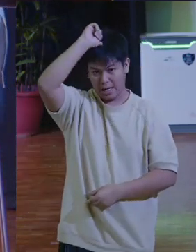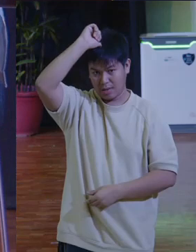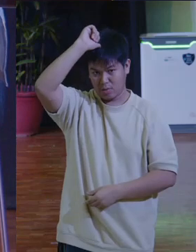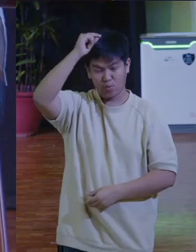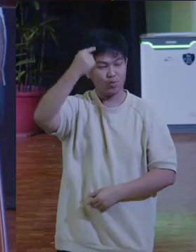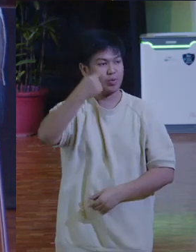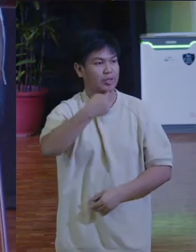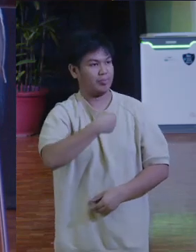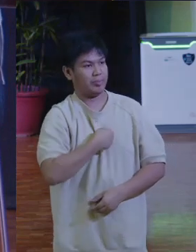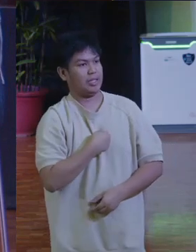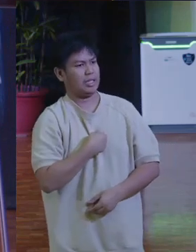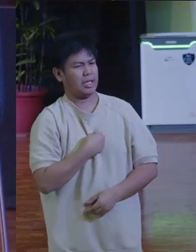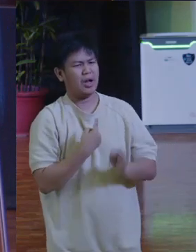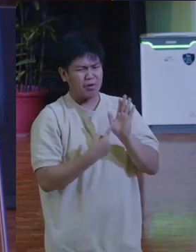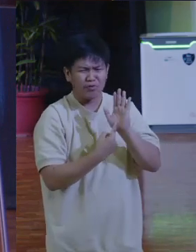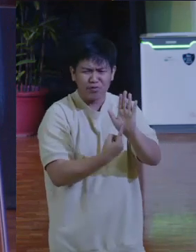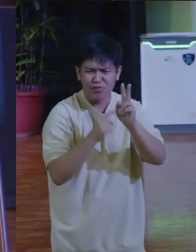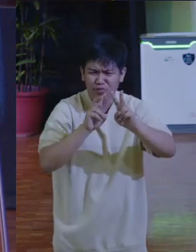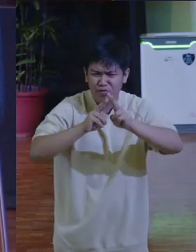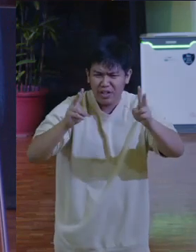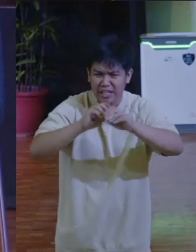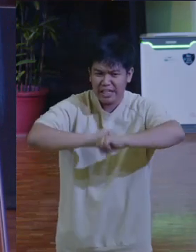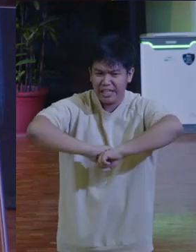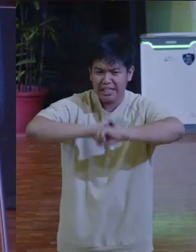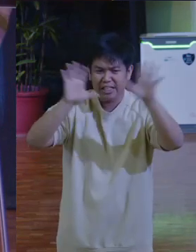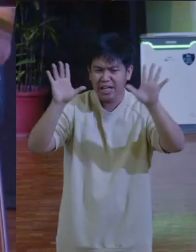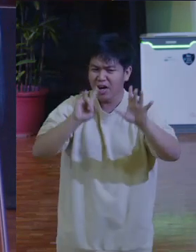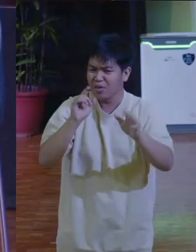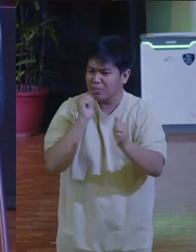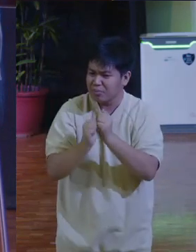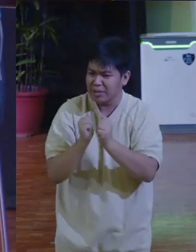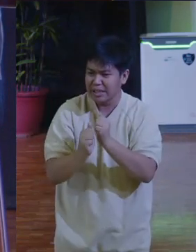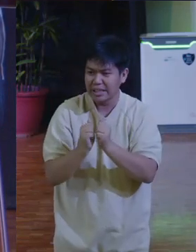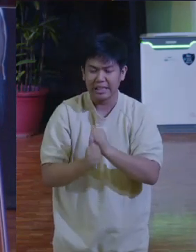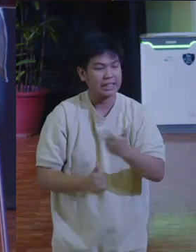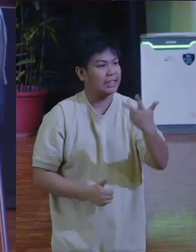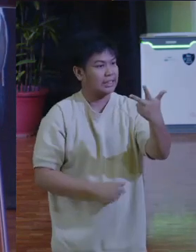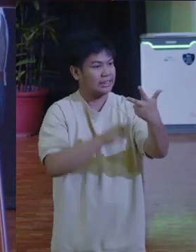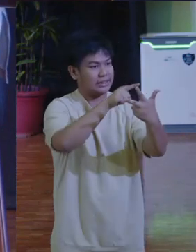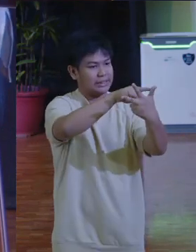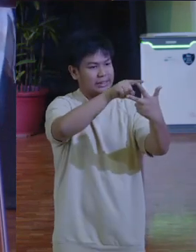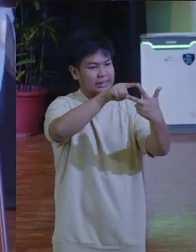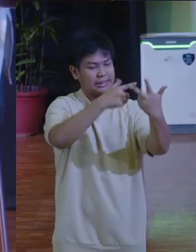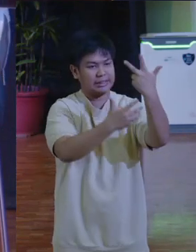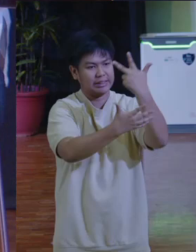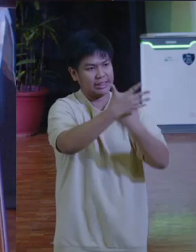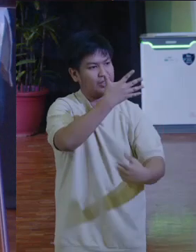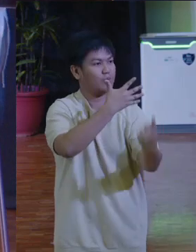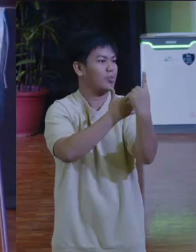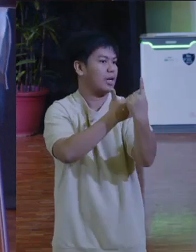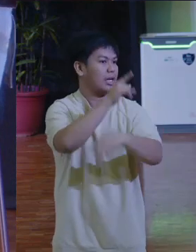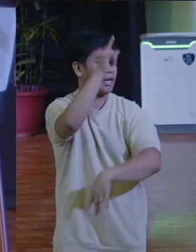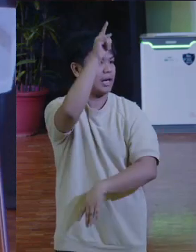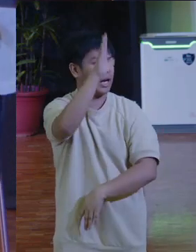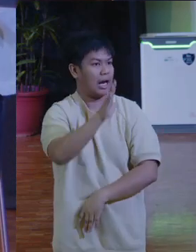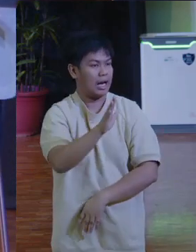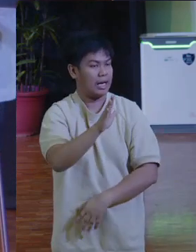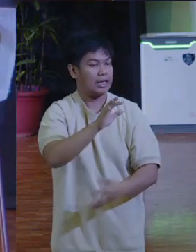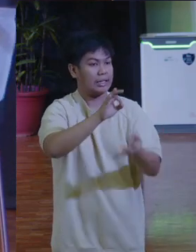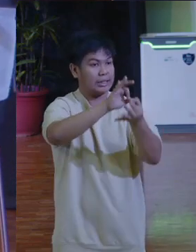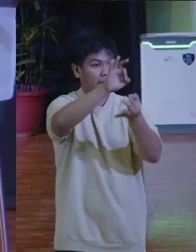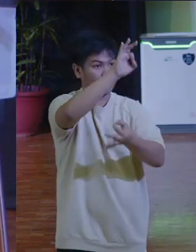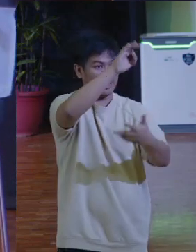me. Bakas na bakas po dito sa talatang ito ang 3 persona ng Trinity. Nandoon ang